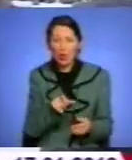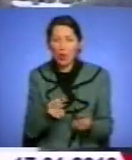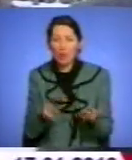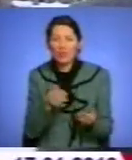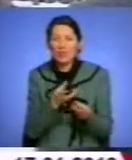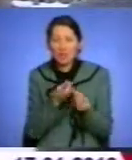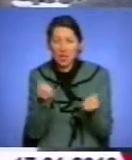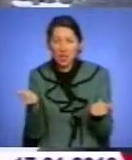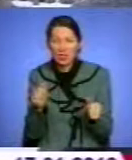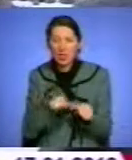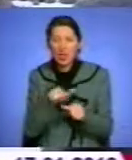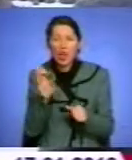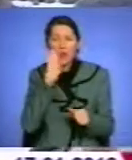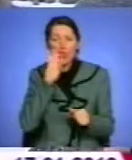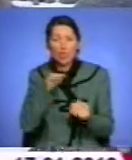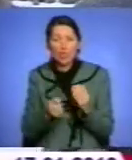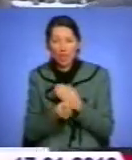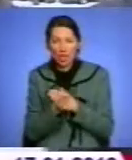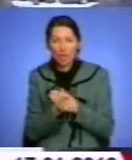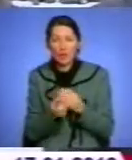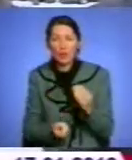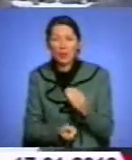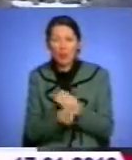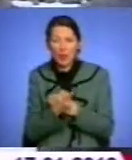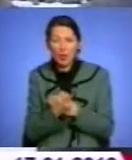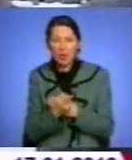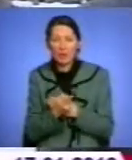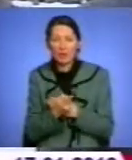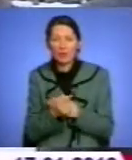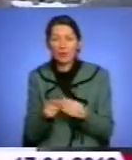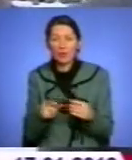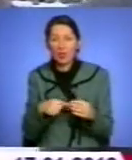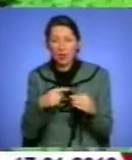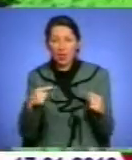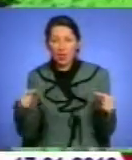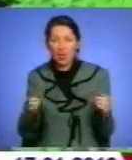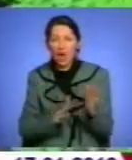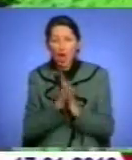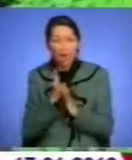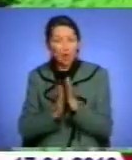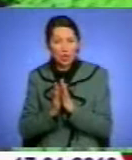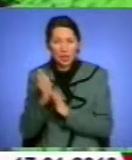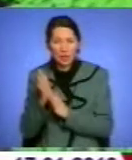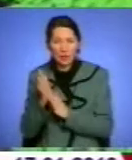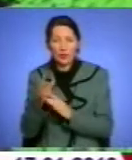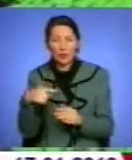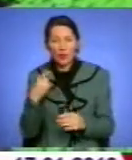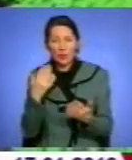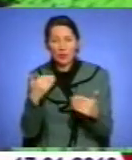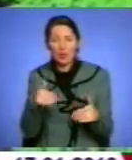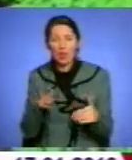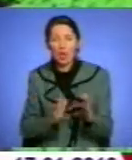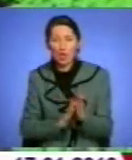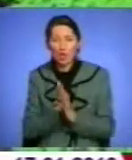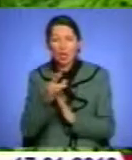окремих, поява інвазивних видів рослин. В області уже тривалий час росте